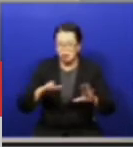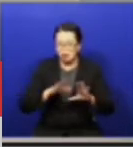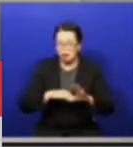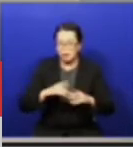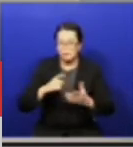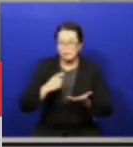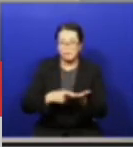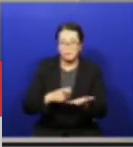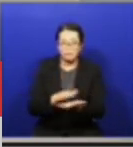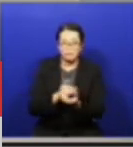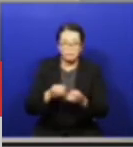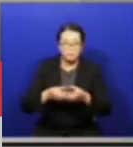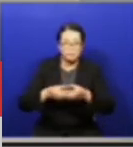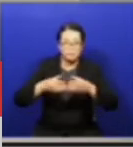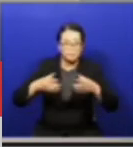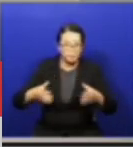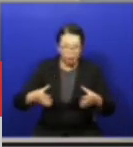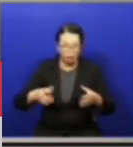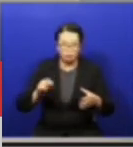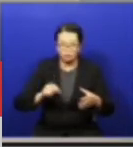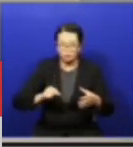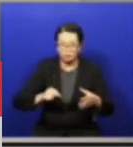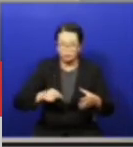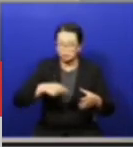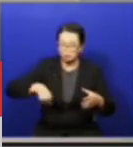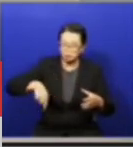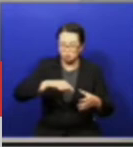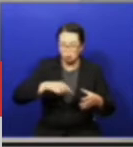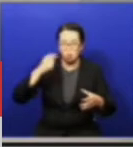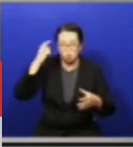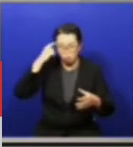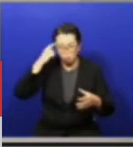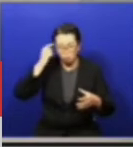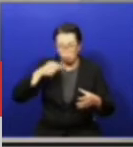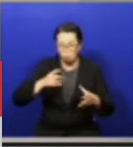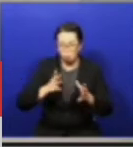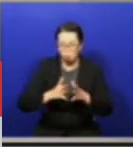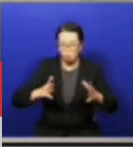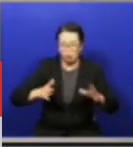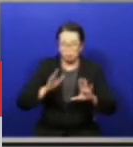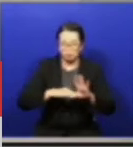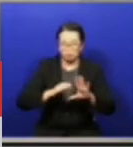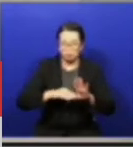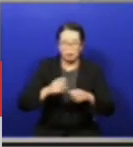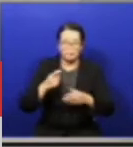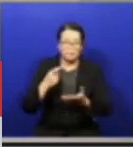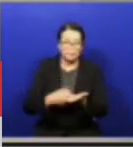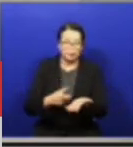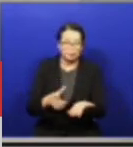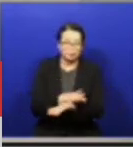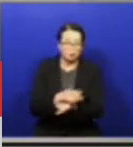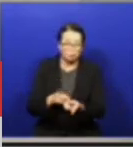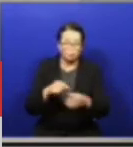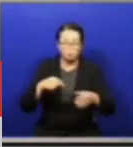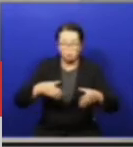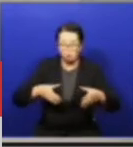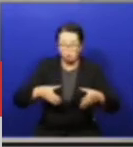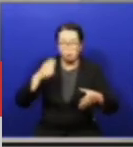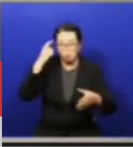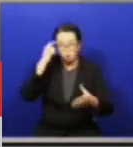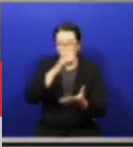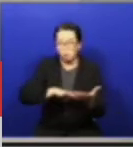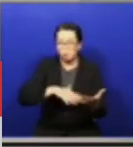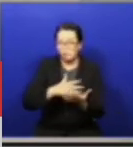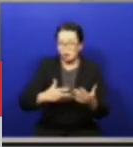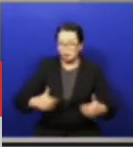าฝรั่งเขาบอกว่า forecast business หรือว่า management crisisนี่ฝรั่งหน่อยนะแปลเป็นไทยก็คือคุณต้องวางแผนชีวิต